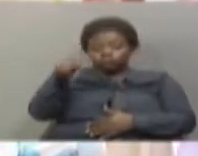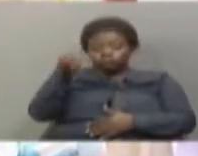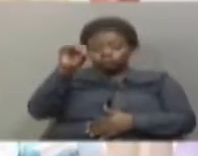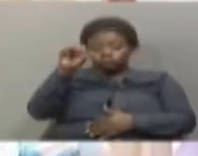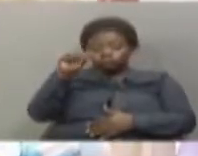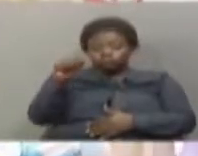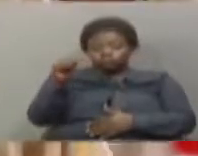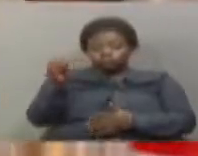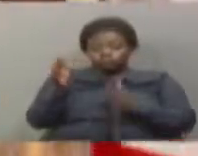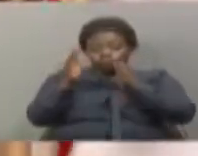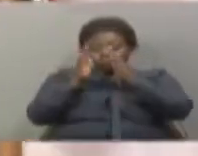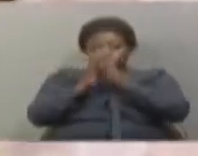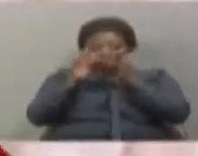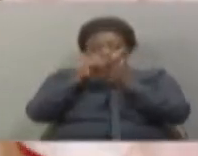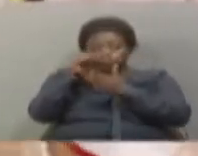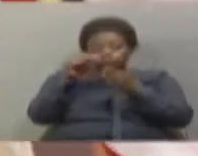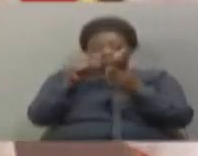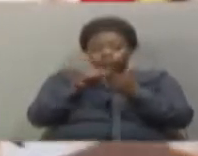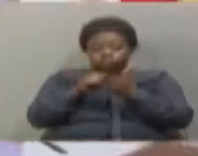Masaka City.